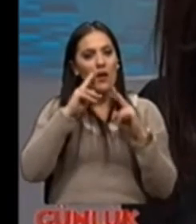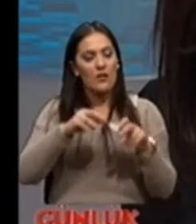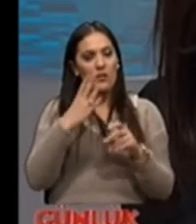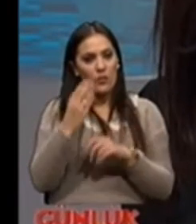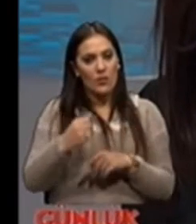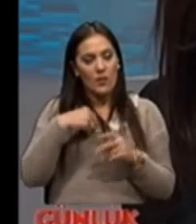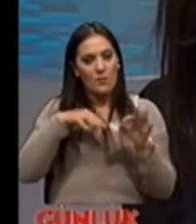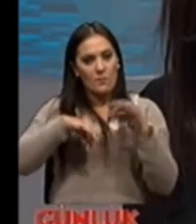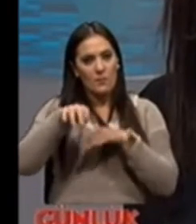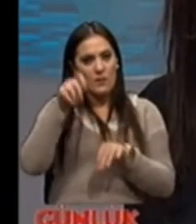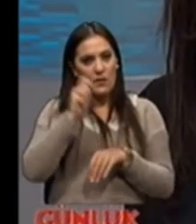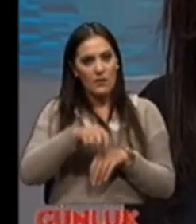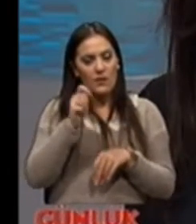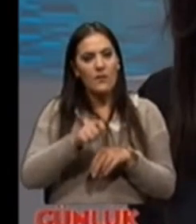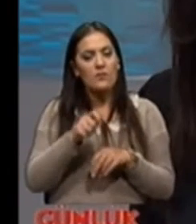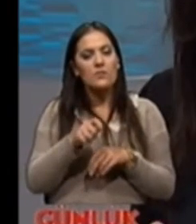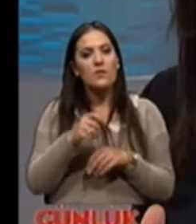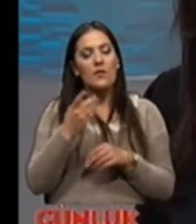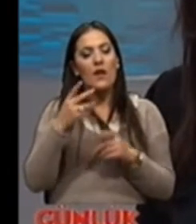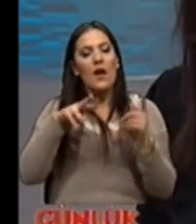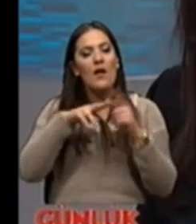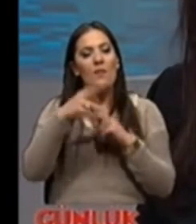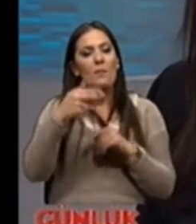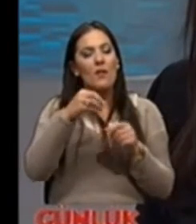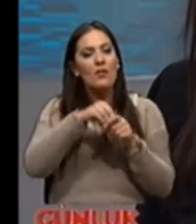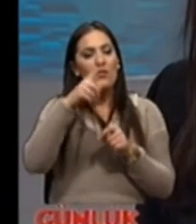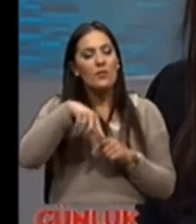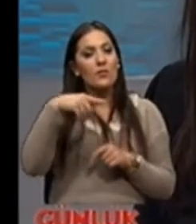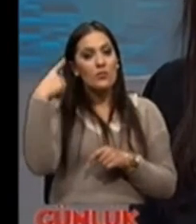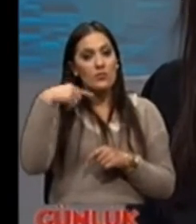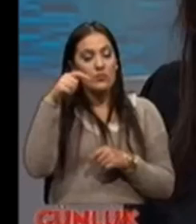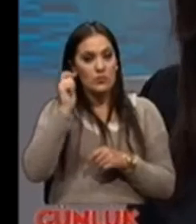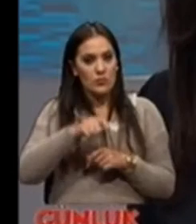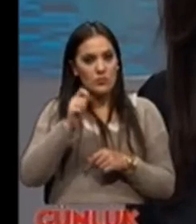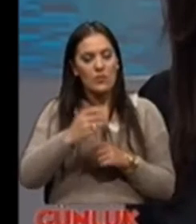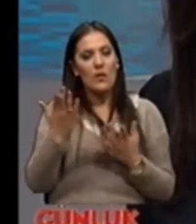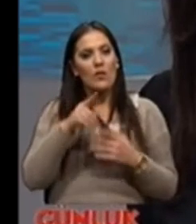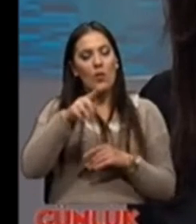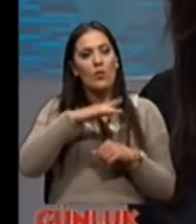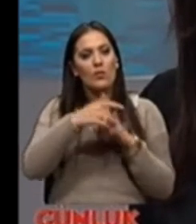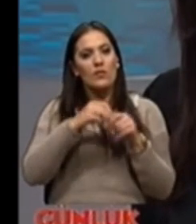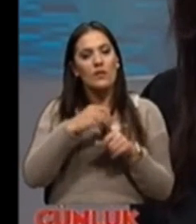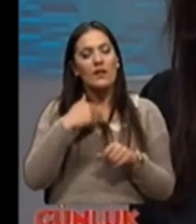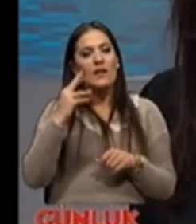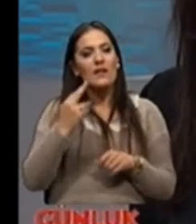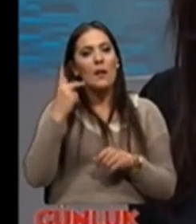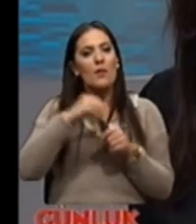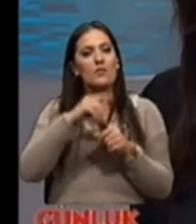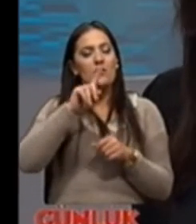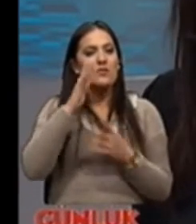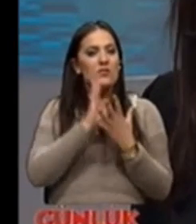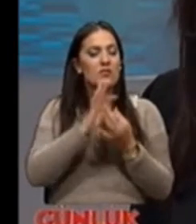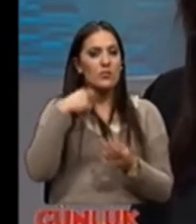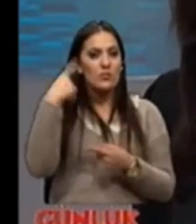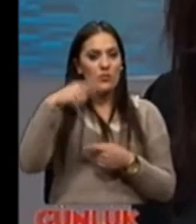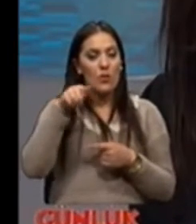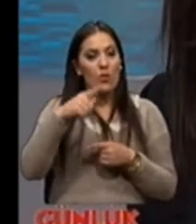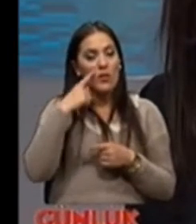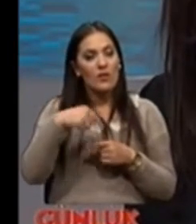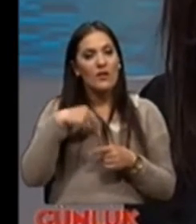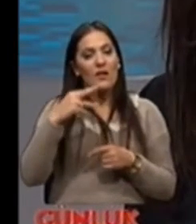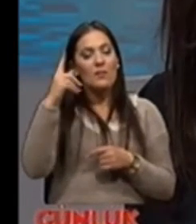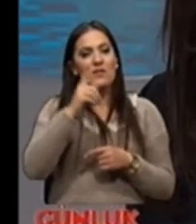planlanmıştır. Yani akvaryumdaki balık bile düşünülmüştür. Ya da o ülkedeki yabancılar düşünülmüştür. Ona göre yabancı dilde bir takım